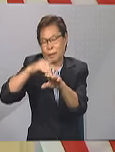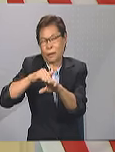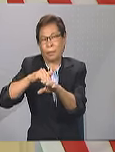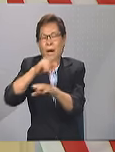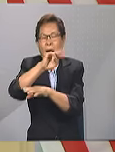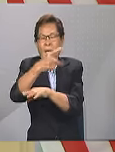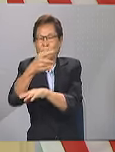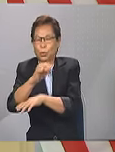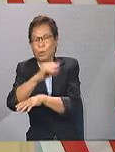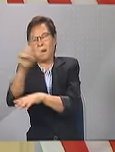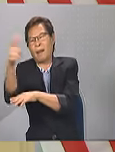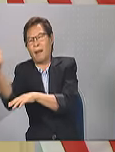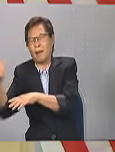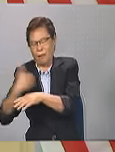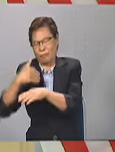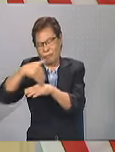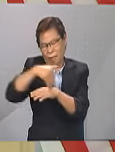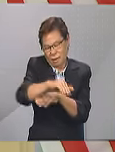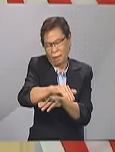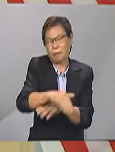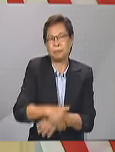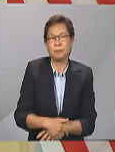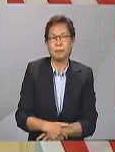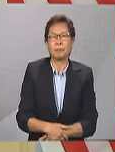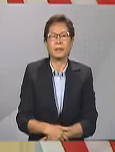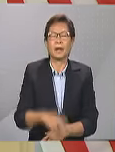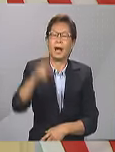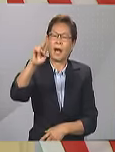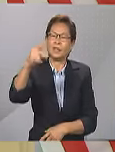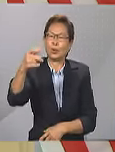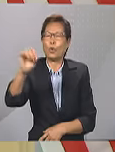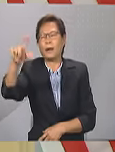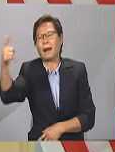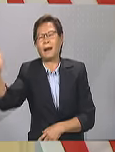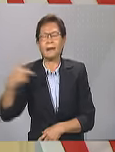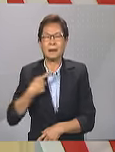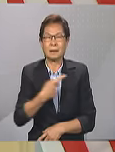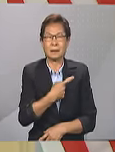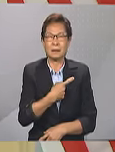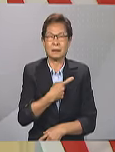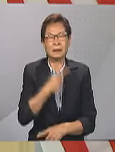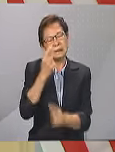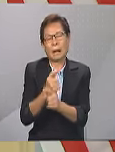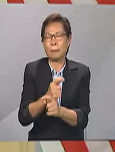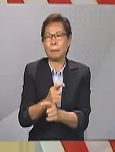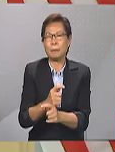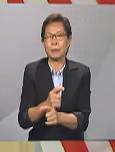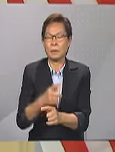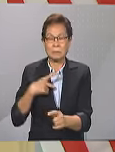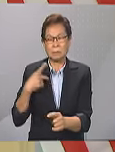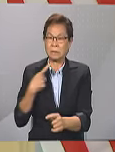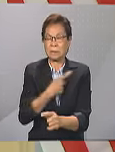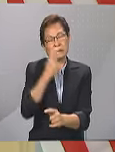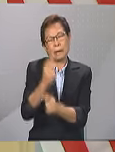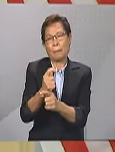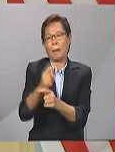Njo dan Spanyol cepat2 udah pada gede di kita tidak menetapkan kepada enjoy